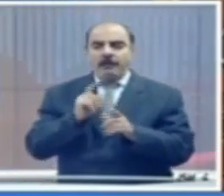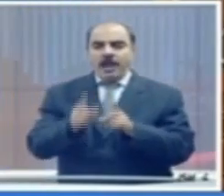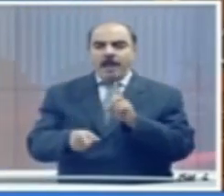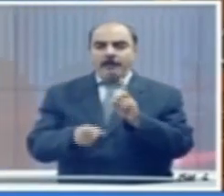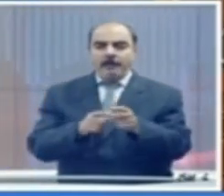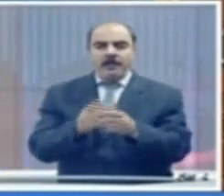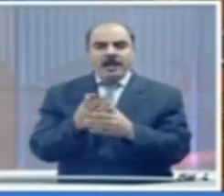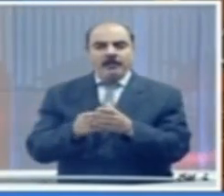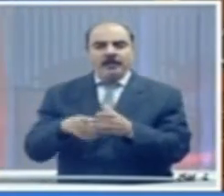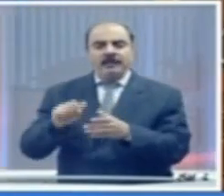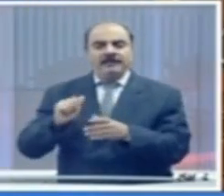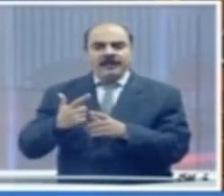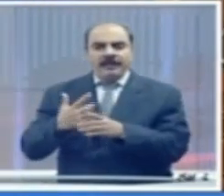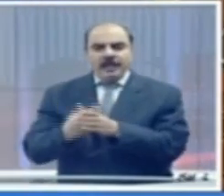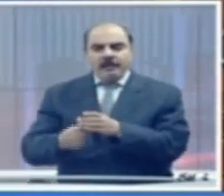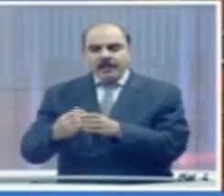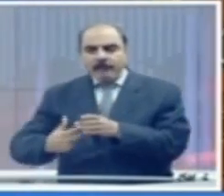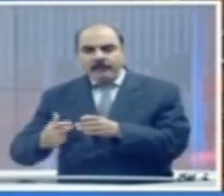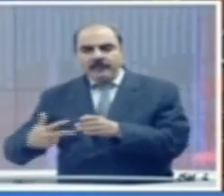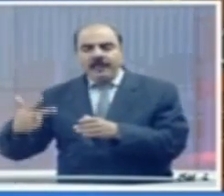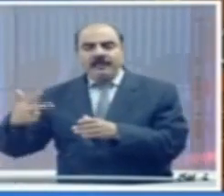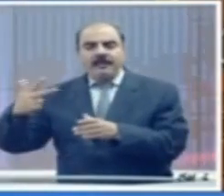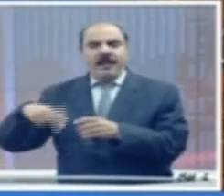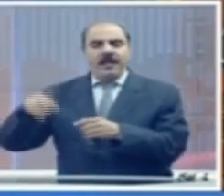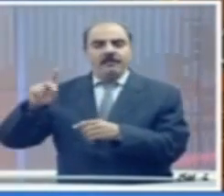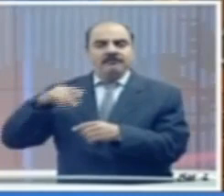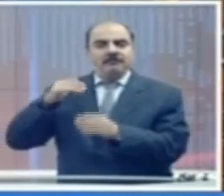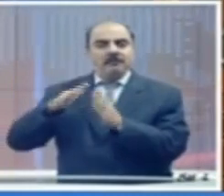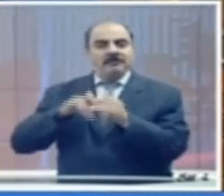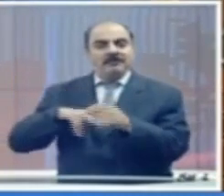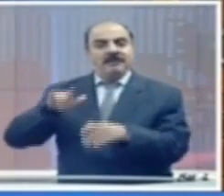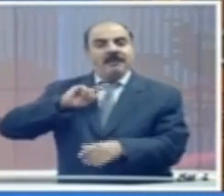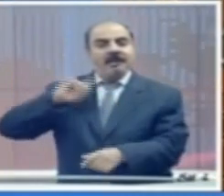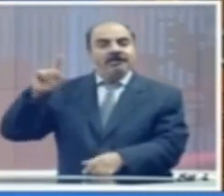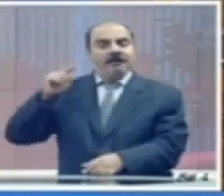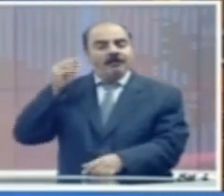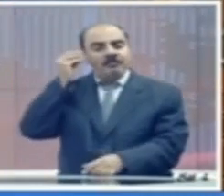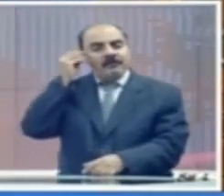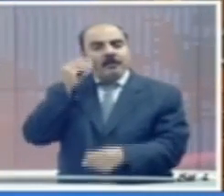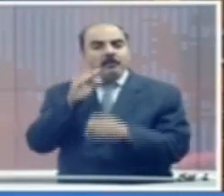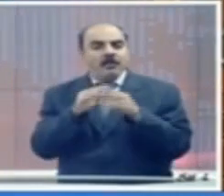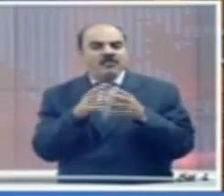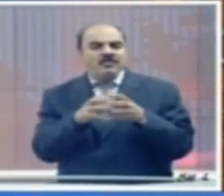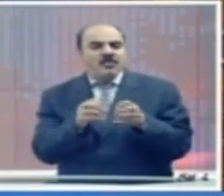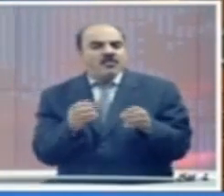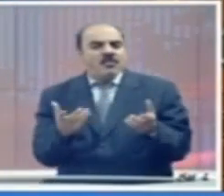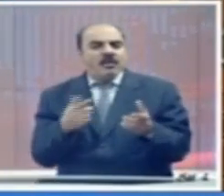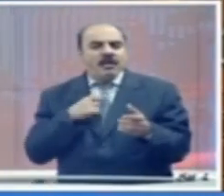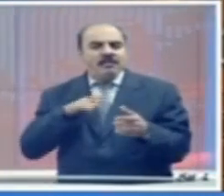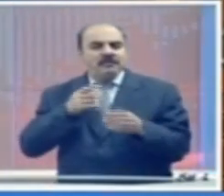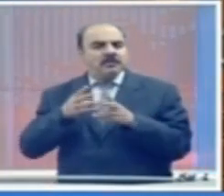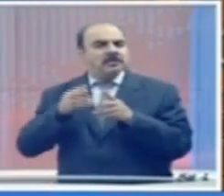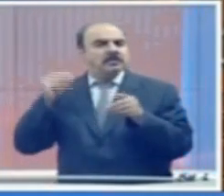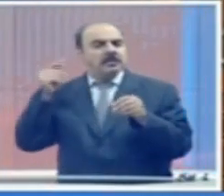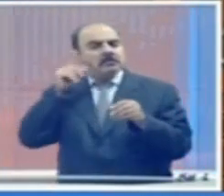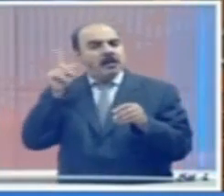التي يتم تنفيذها لأبناء الجيل الثاني والثالث من مصري الخارج للتعريف بوطنهم الأم